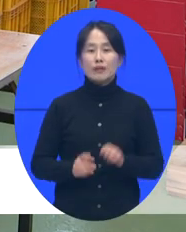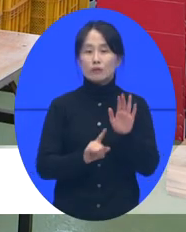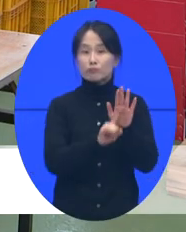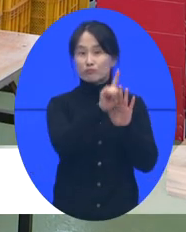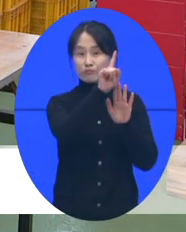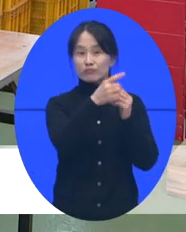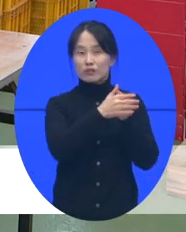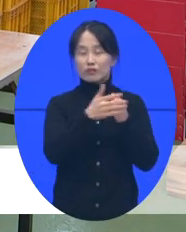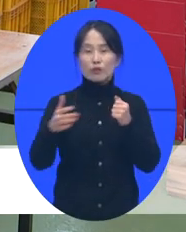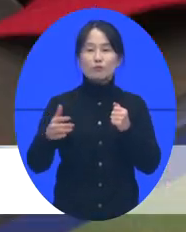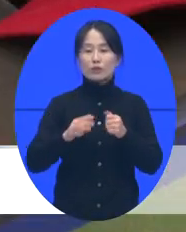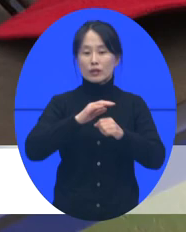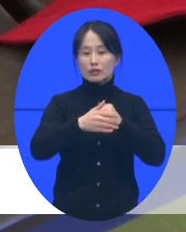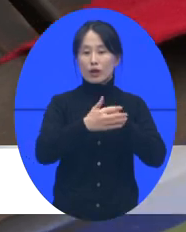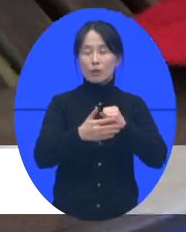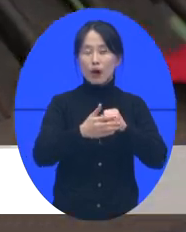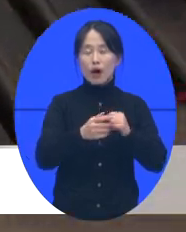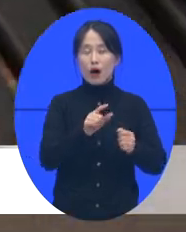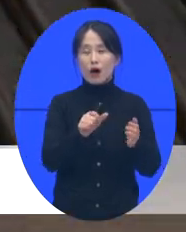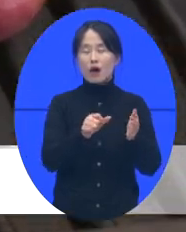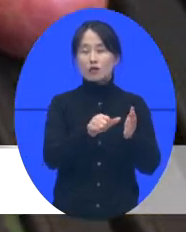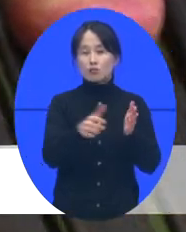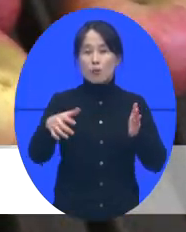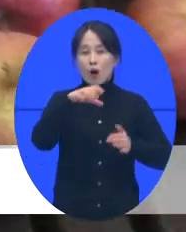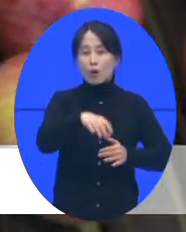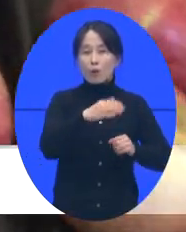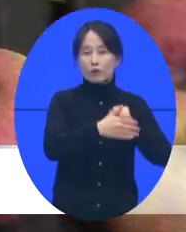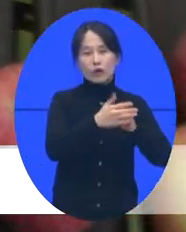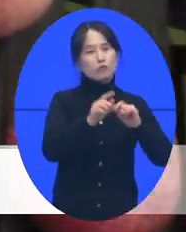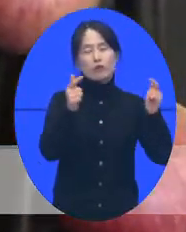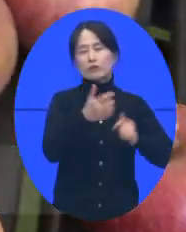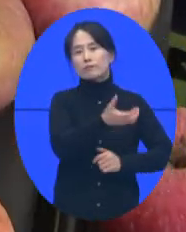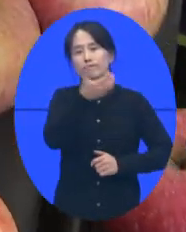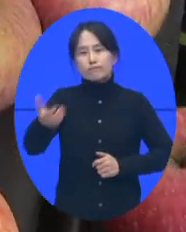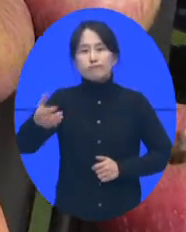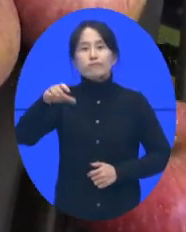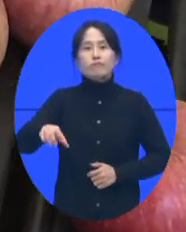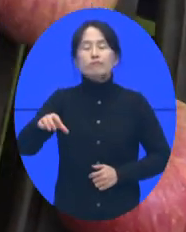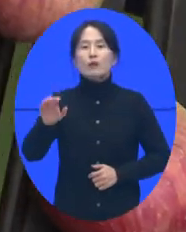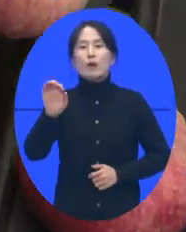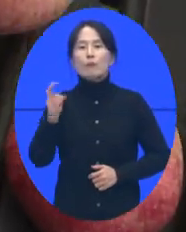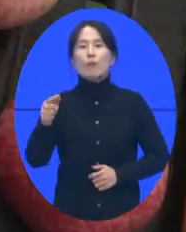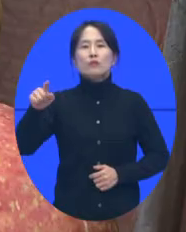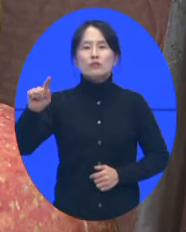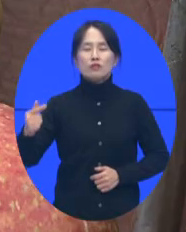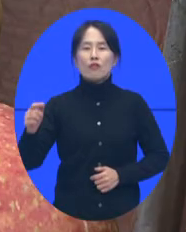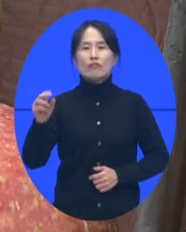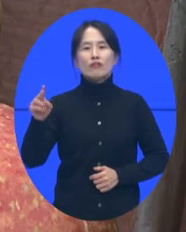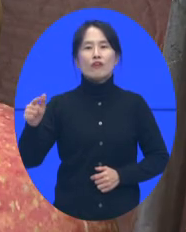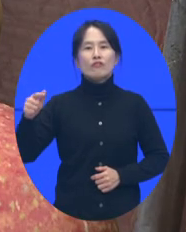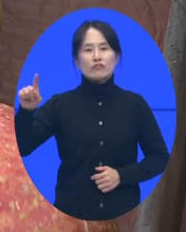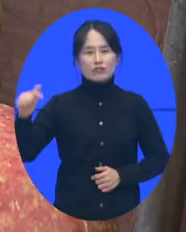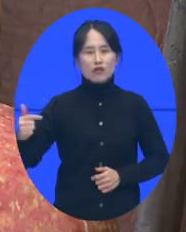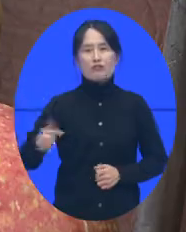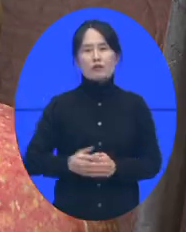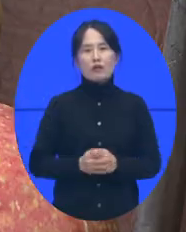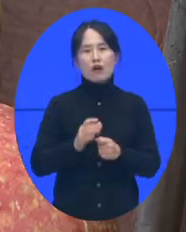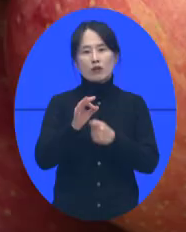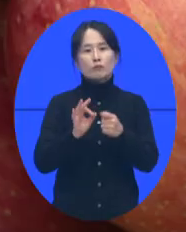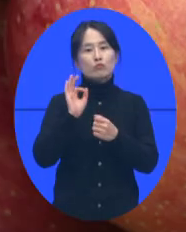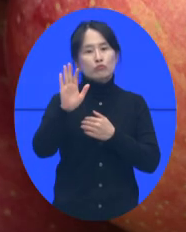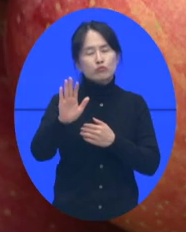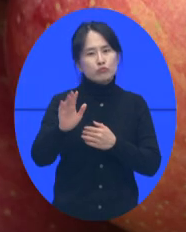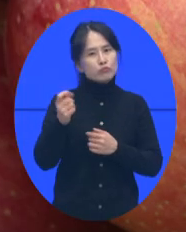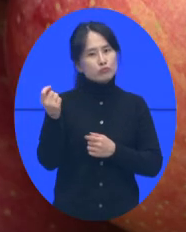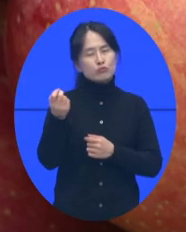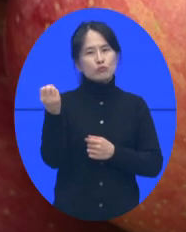기온 상승으로 대구, 경북을 제치고 사과재배지로 급부상한 포천과 연천. 하지만 이마저도 10년 뒤에는 또 달라질